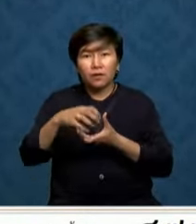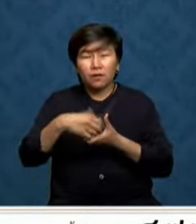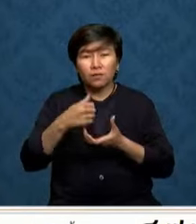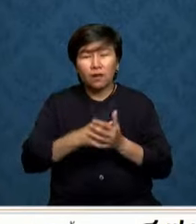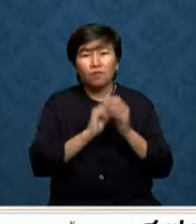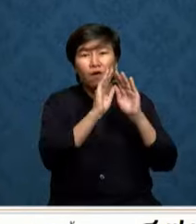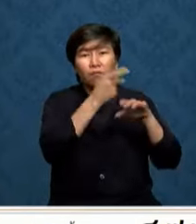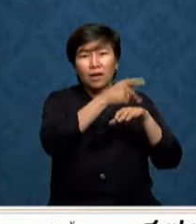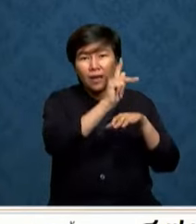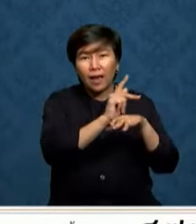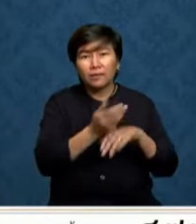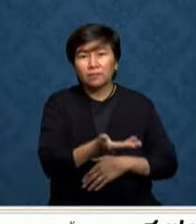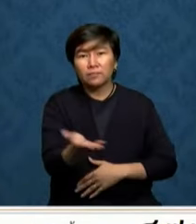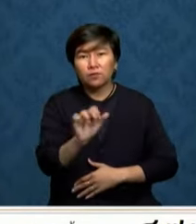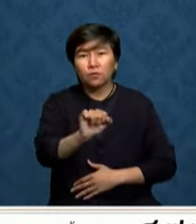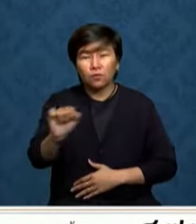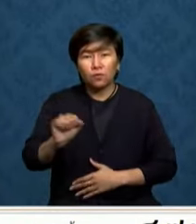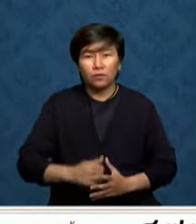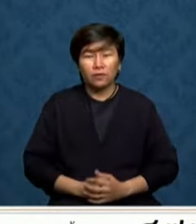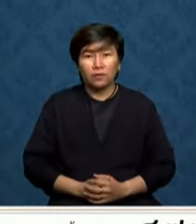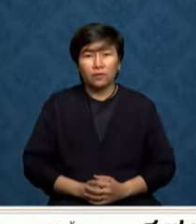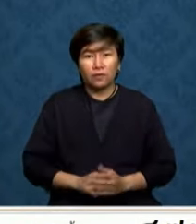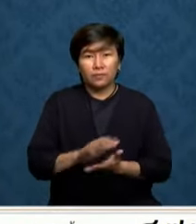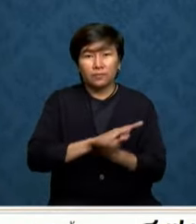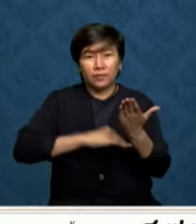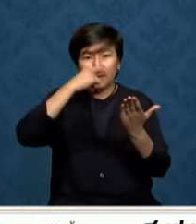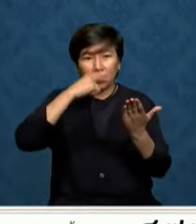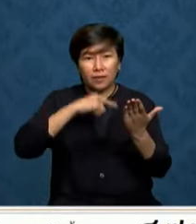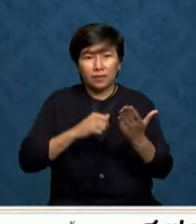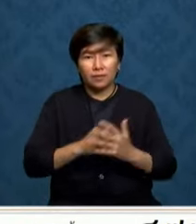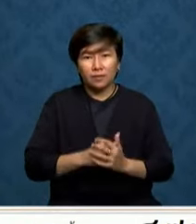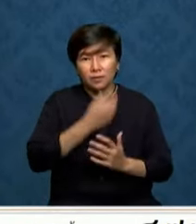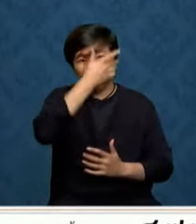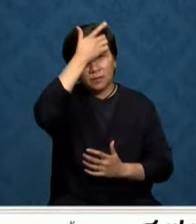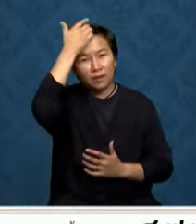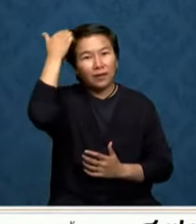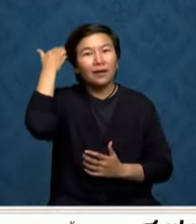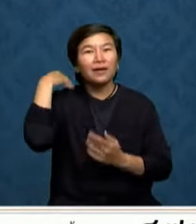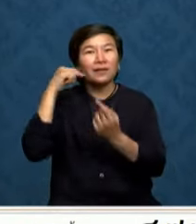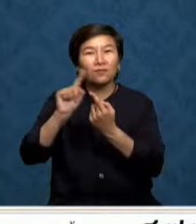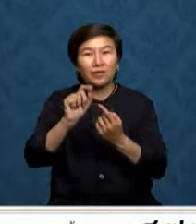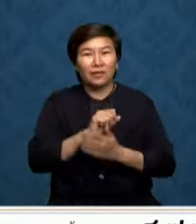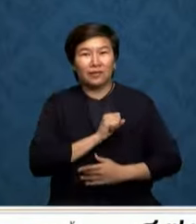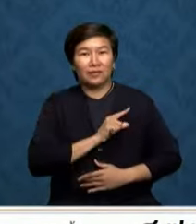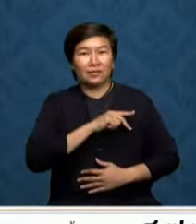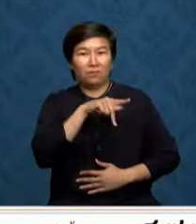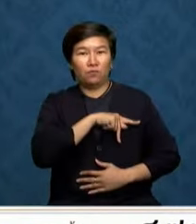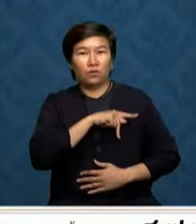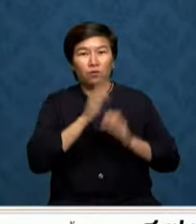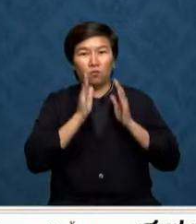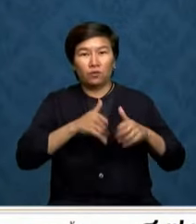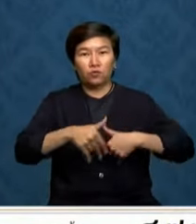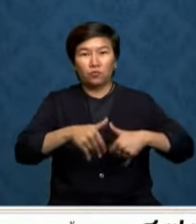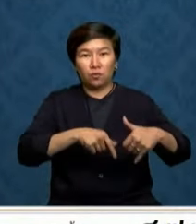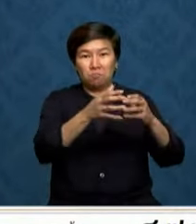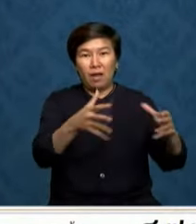เพื่อนสมาชิกที่เคารพว่าประเทศไทยเป็นประเทศที่นับถือศาสนาพุทธเป็นส่วนใหญ่